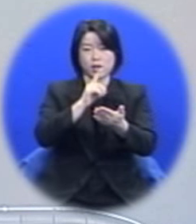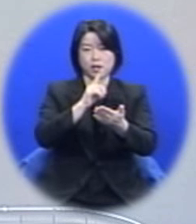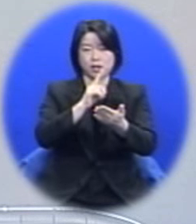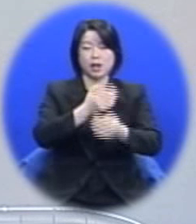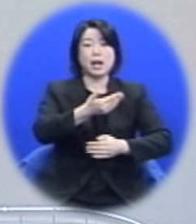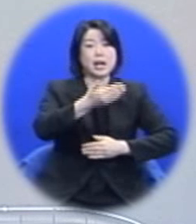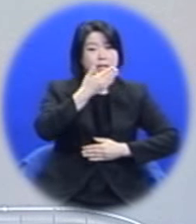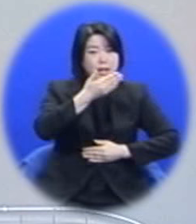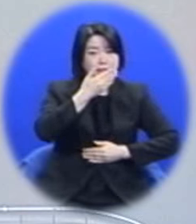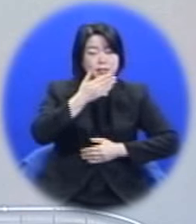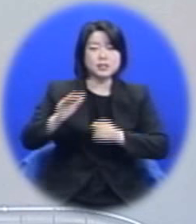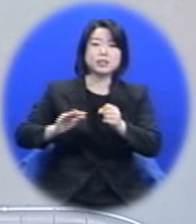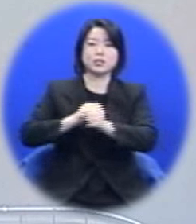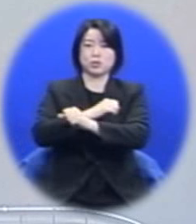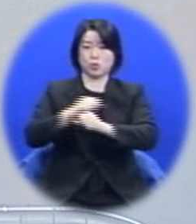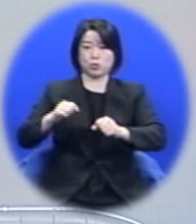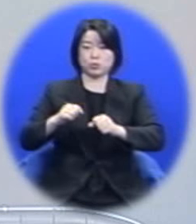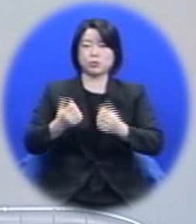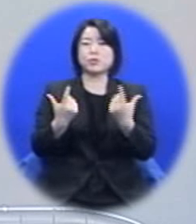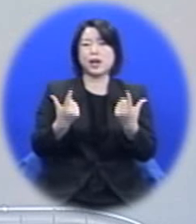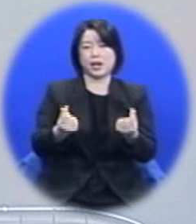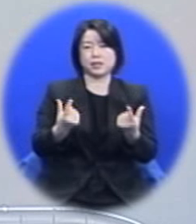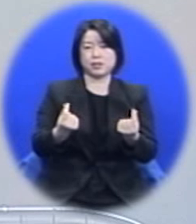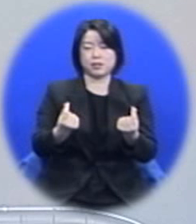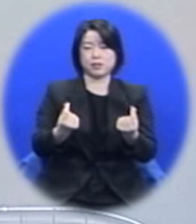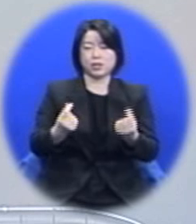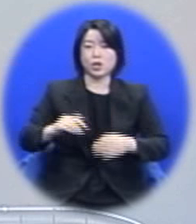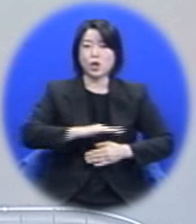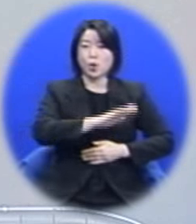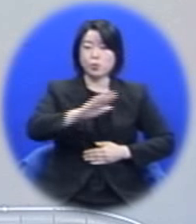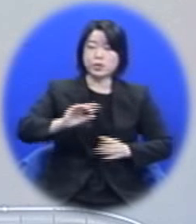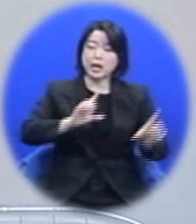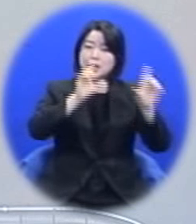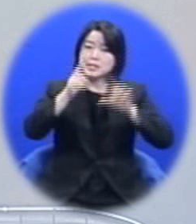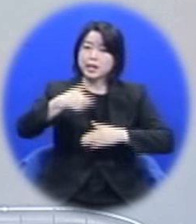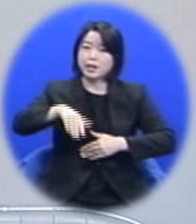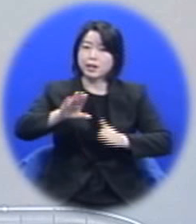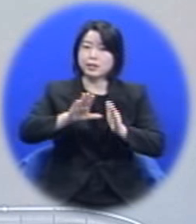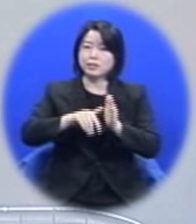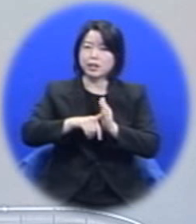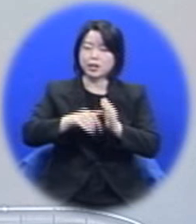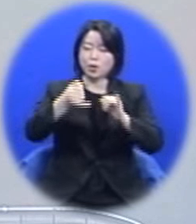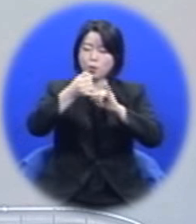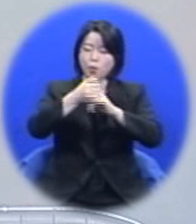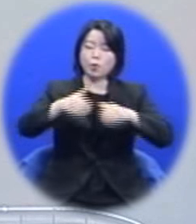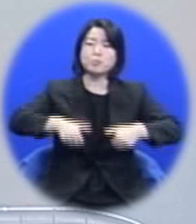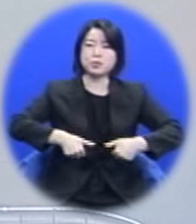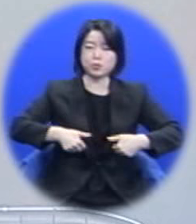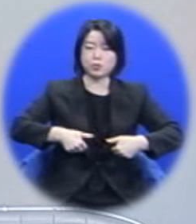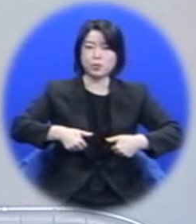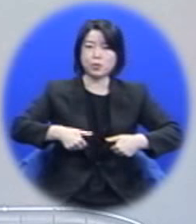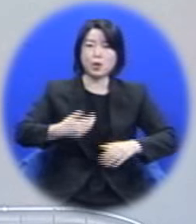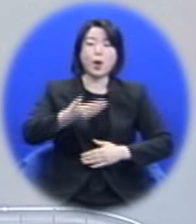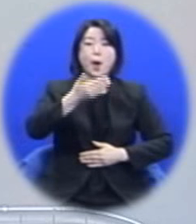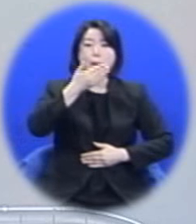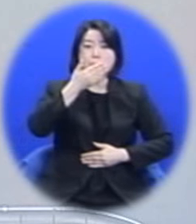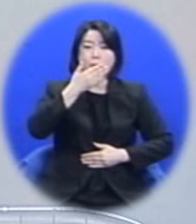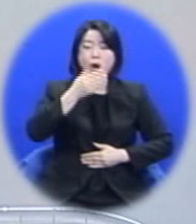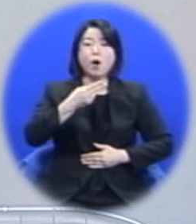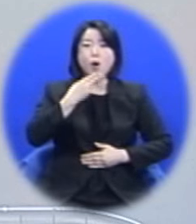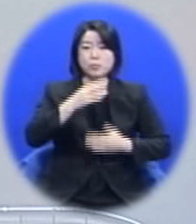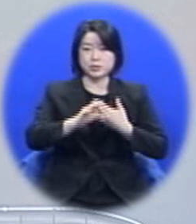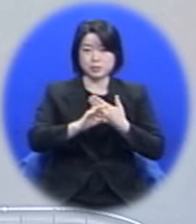용서는 같은 것입니다. 우리가 살아가는 데 있어서 필수적인 것. 양식이 없으면